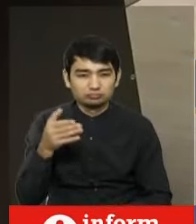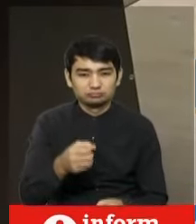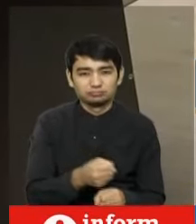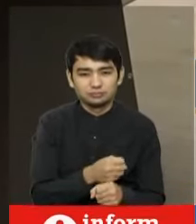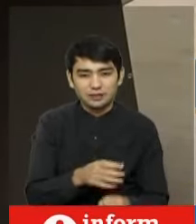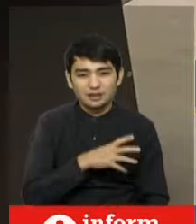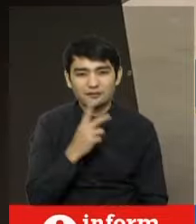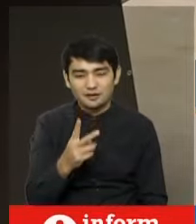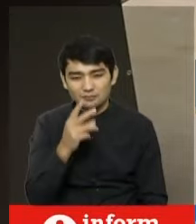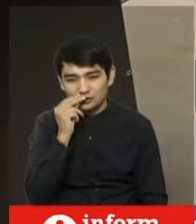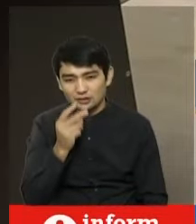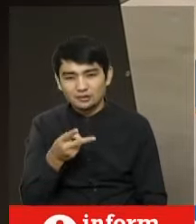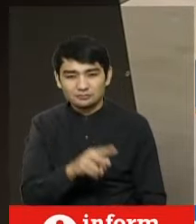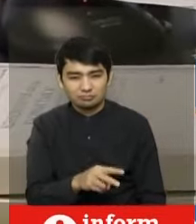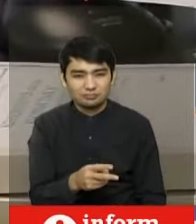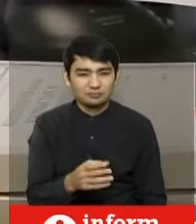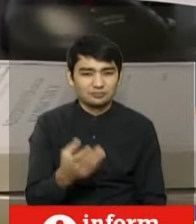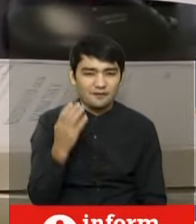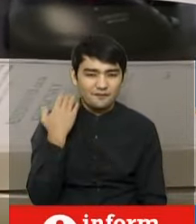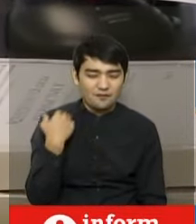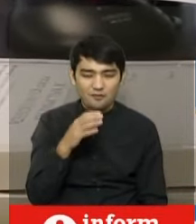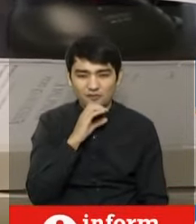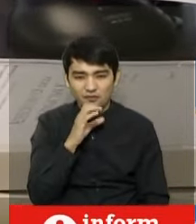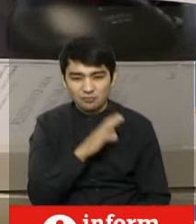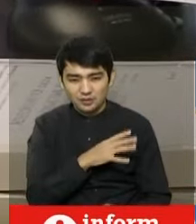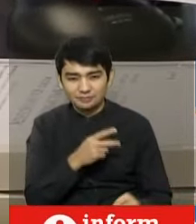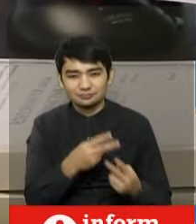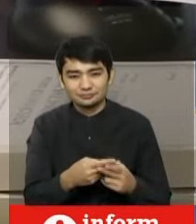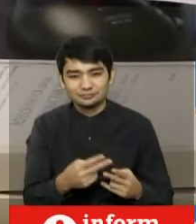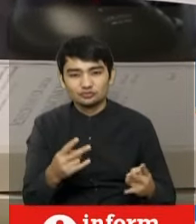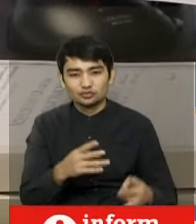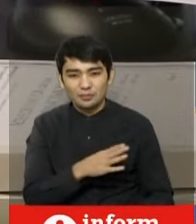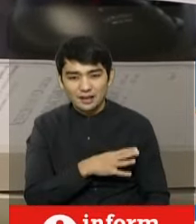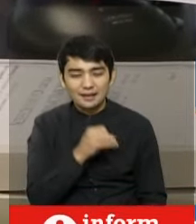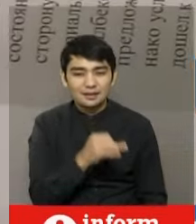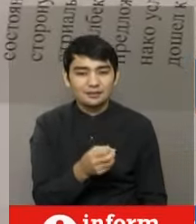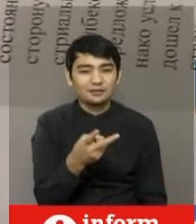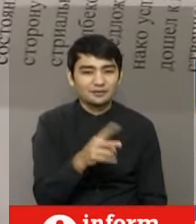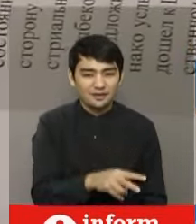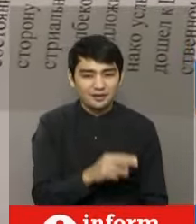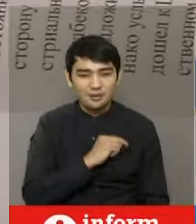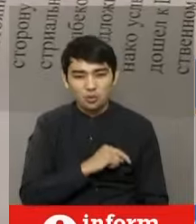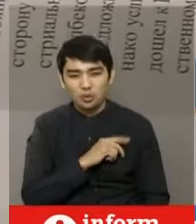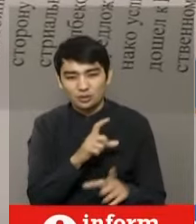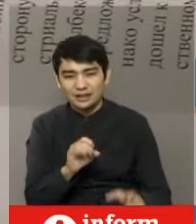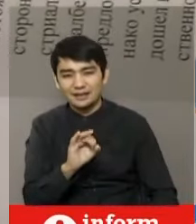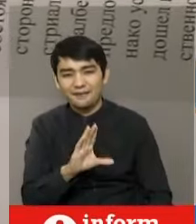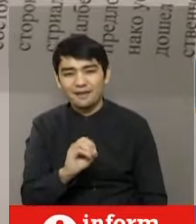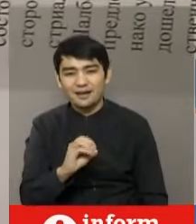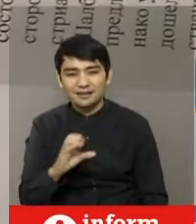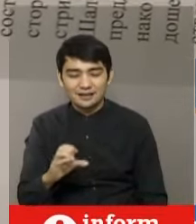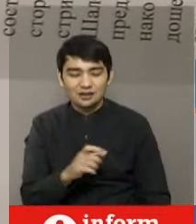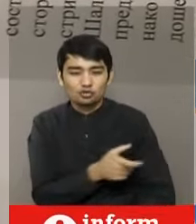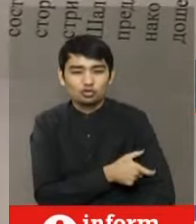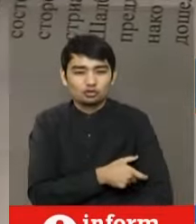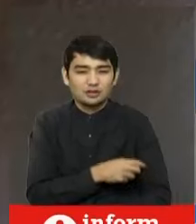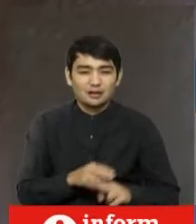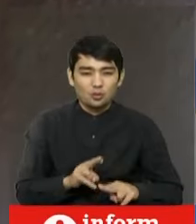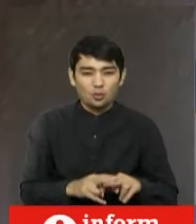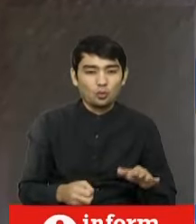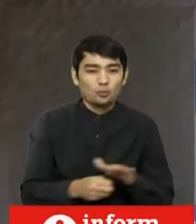были судимы за грабежи и приговорены к ограничению свободы. Что касается двоих сотрудников ИВС, на дежурстве которых